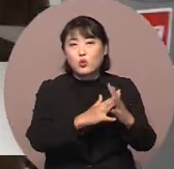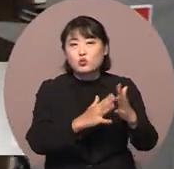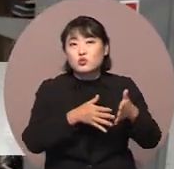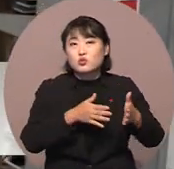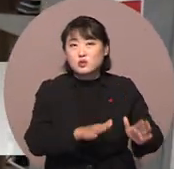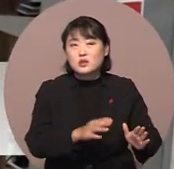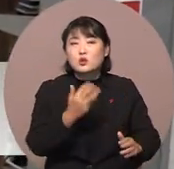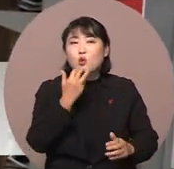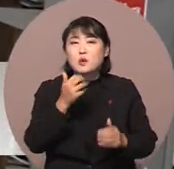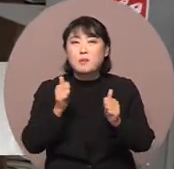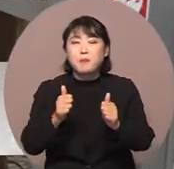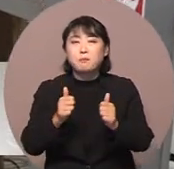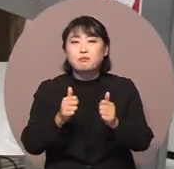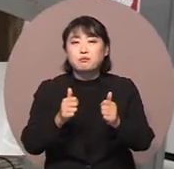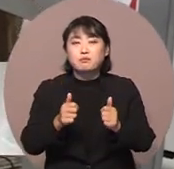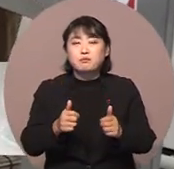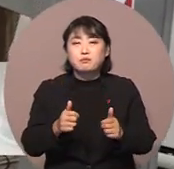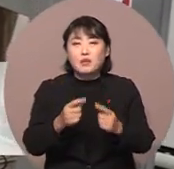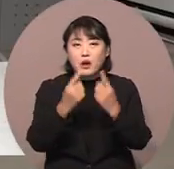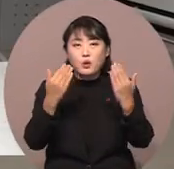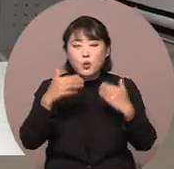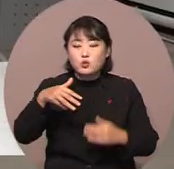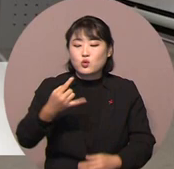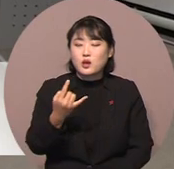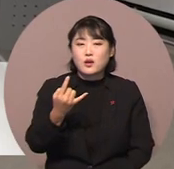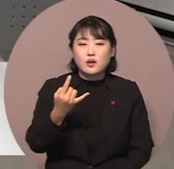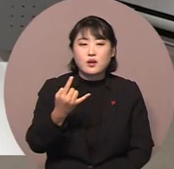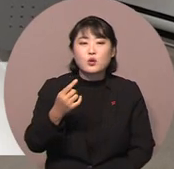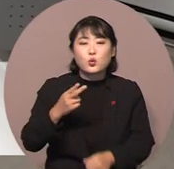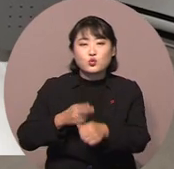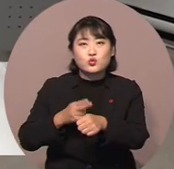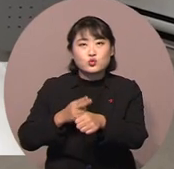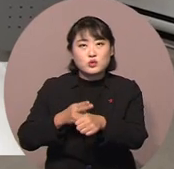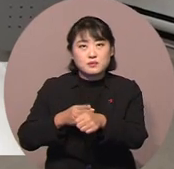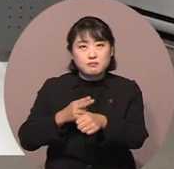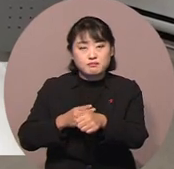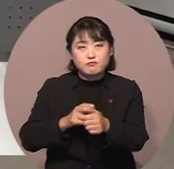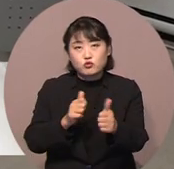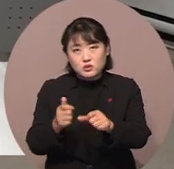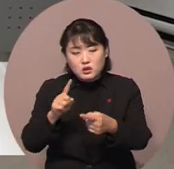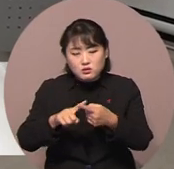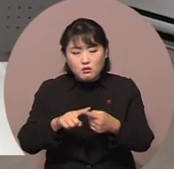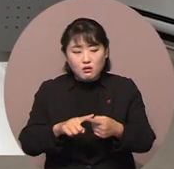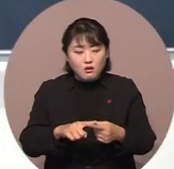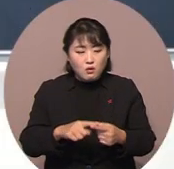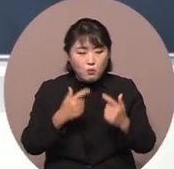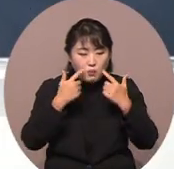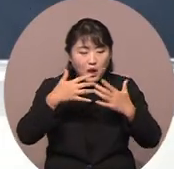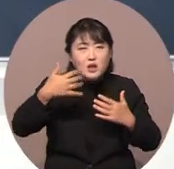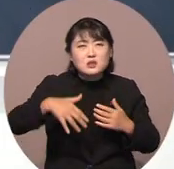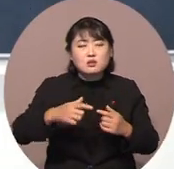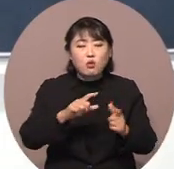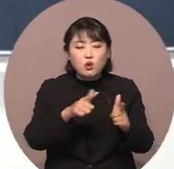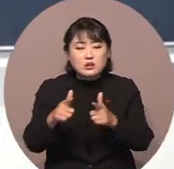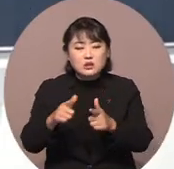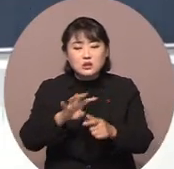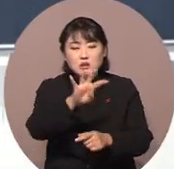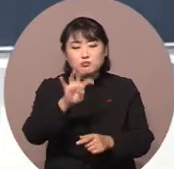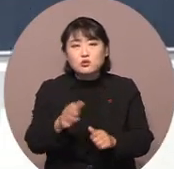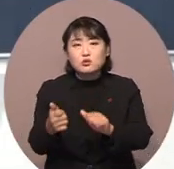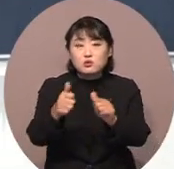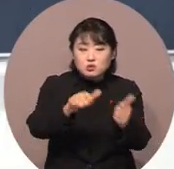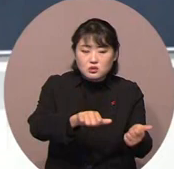1호 서울법대고 최종길 교수 사건을 중심으로 여전히 진상규명이 이루어지지 않은 각종 의문사